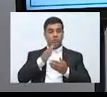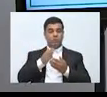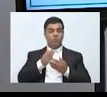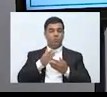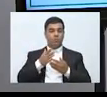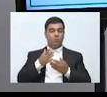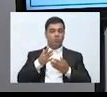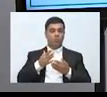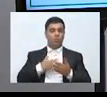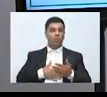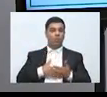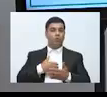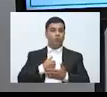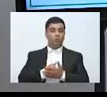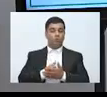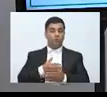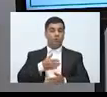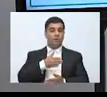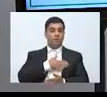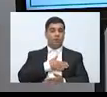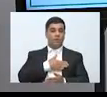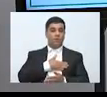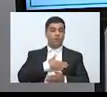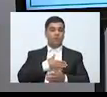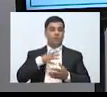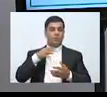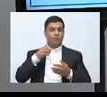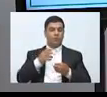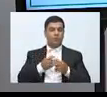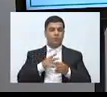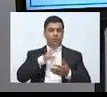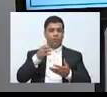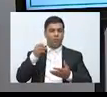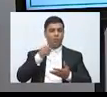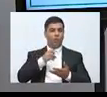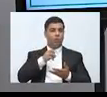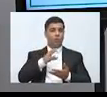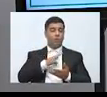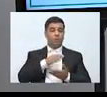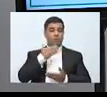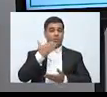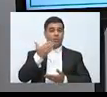qondim. Dilimga sig'dirdim seni